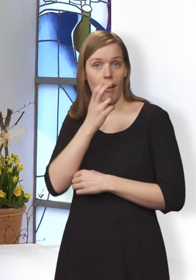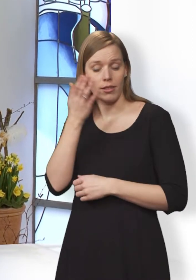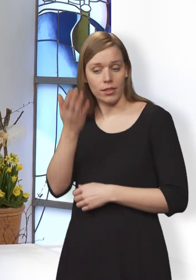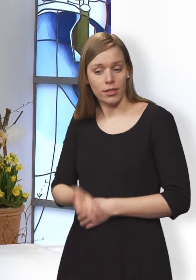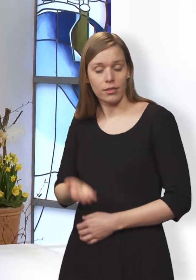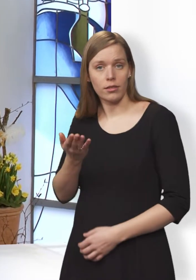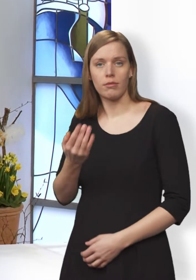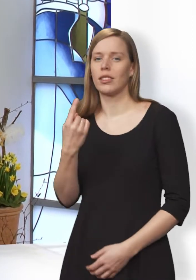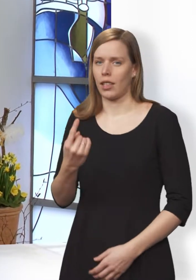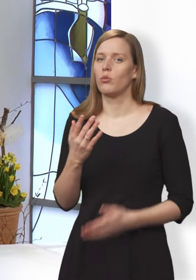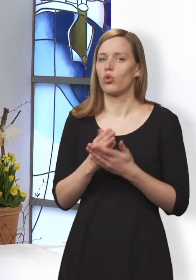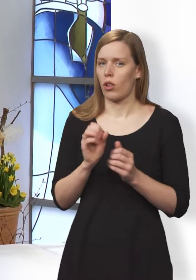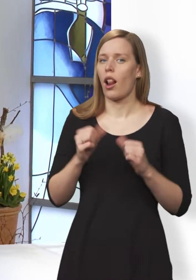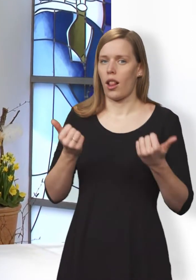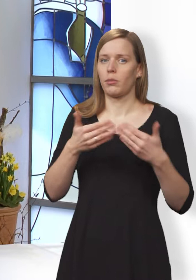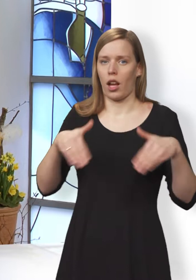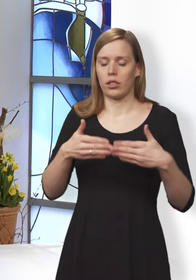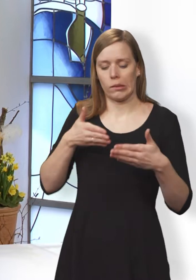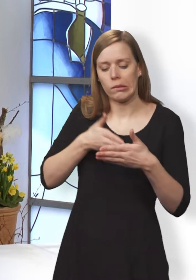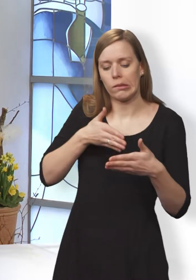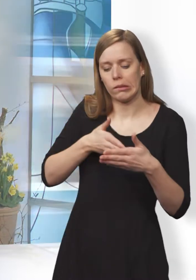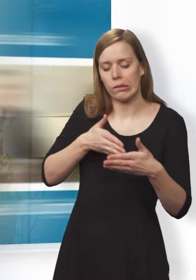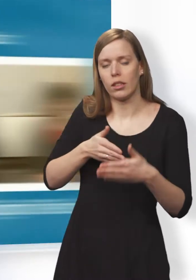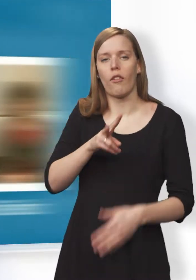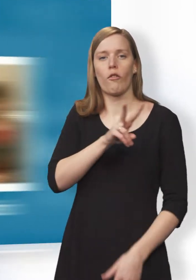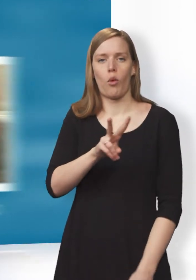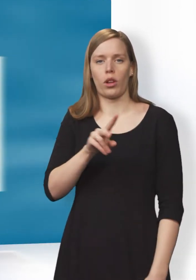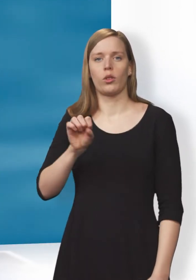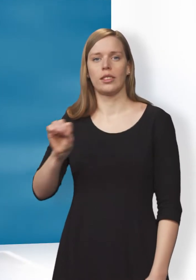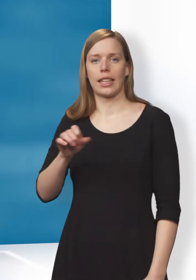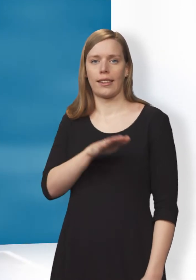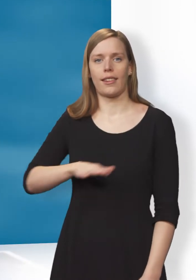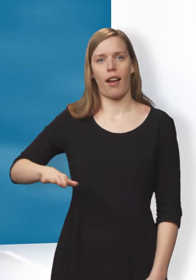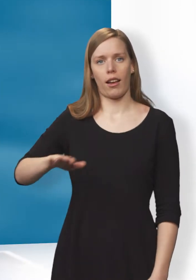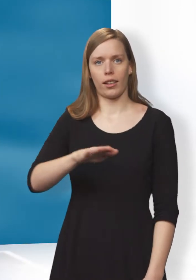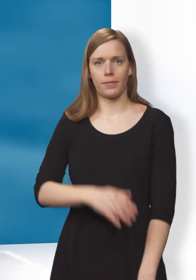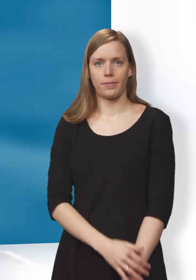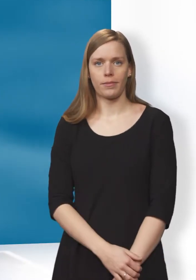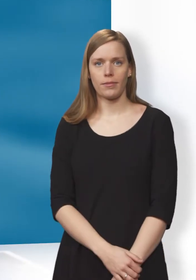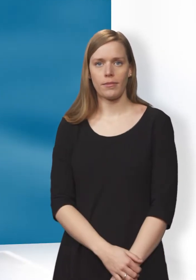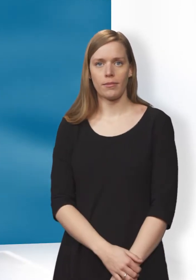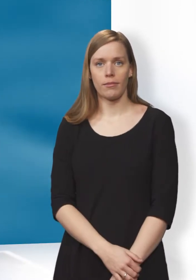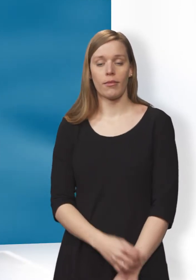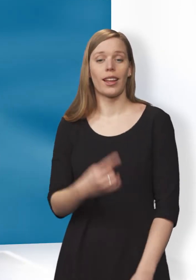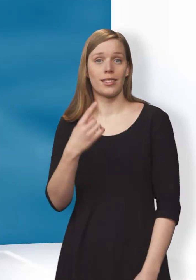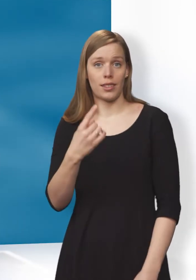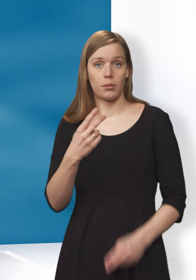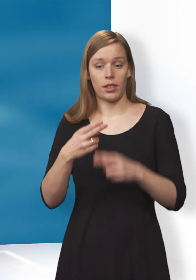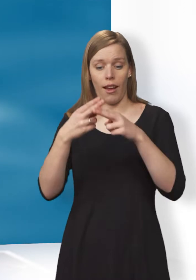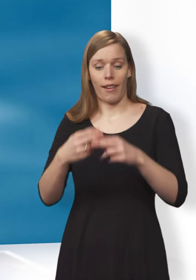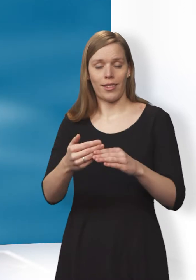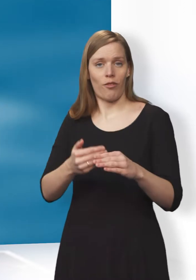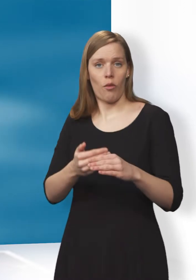grenzen gestoßen sind volker und sigrid teig kurz vor dem ruhestand bekam er die diagnose